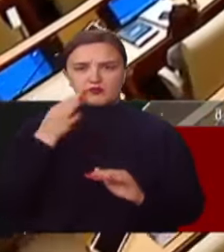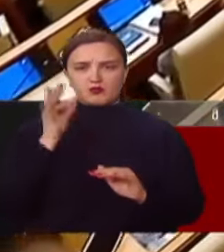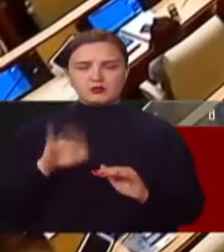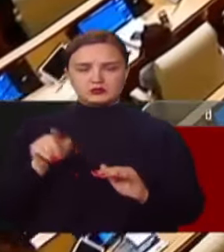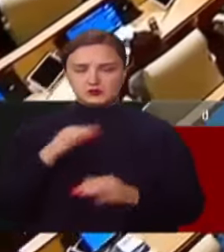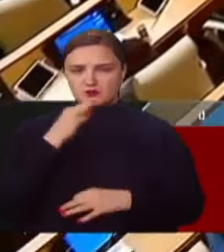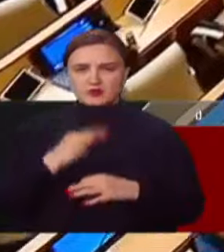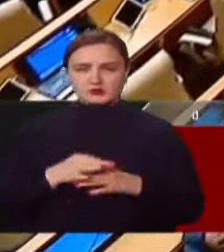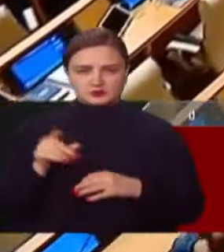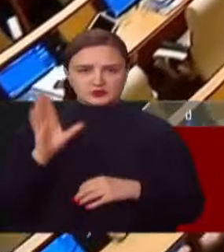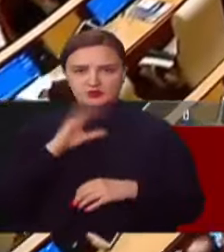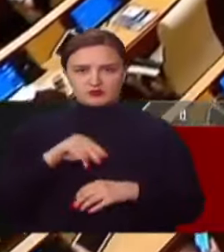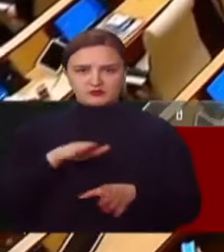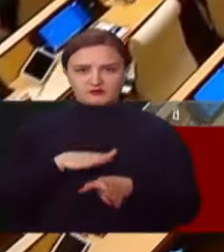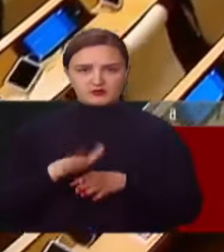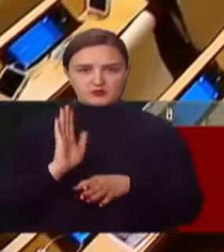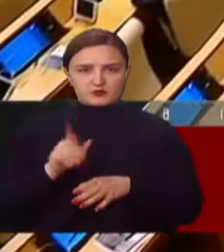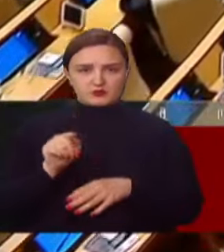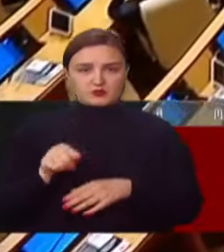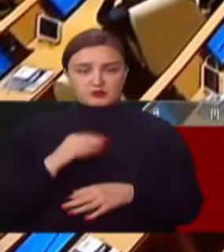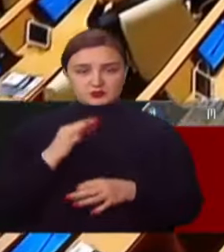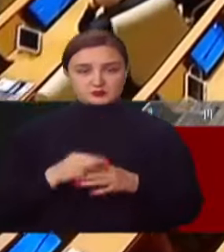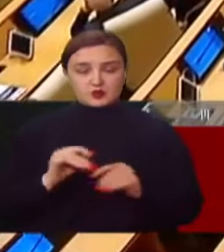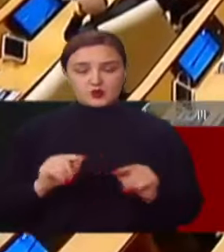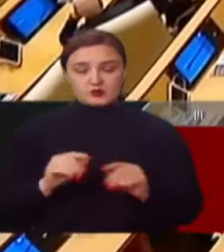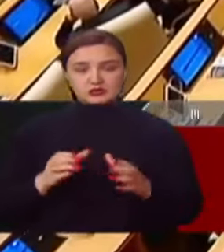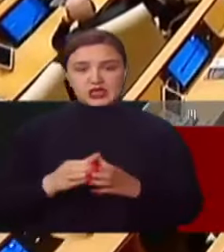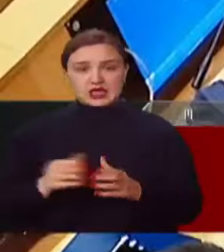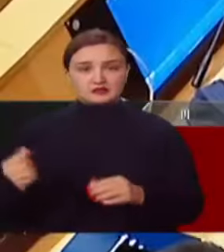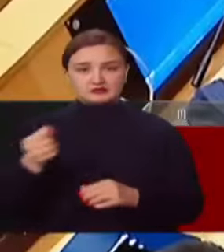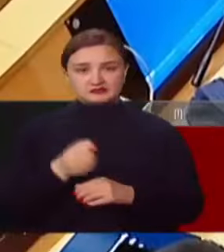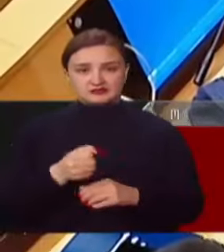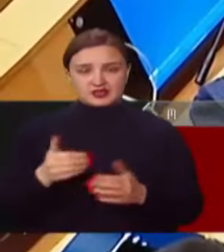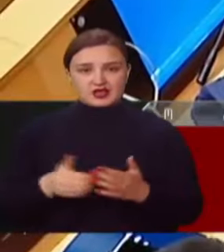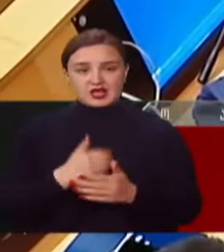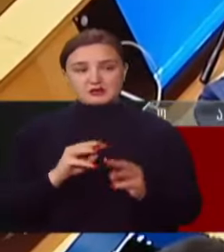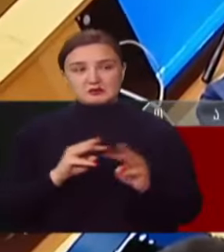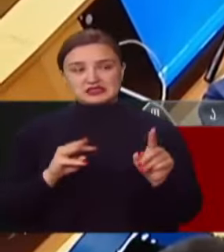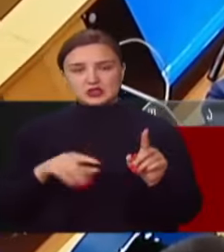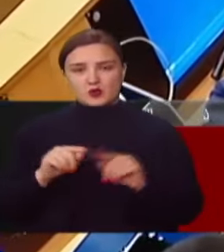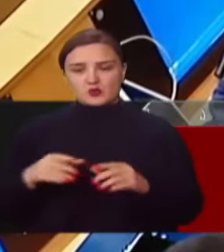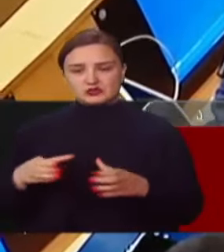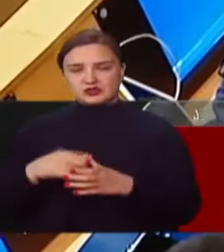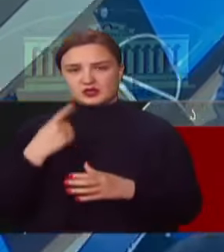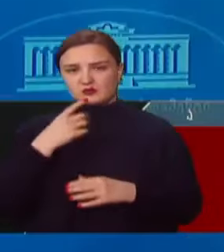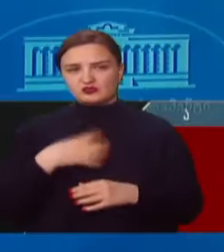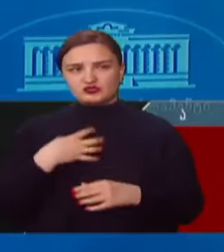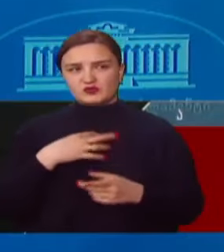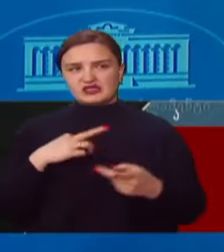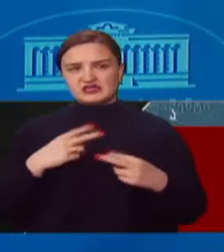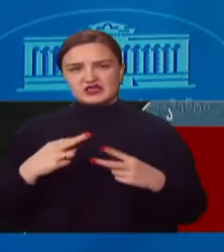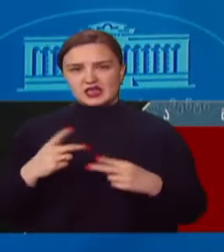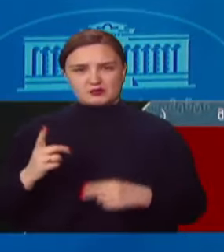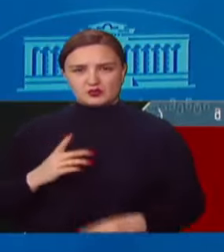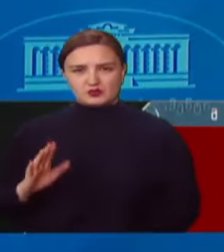მაღალი პასუხისმგებლობით გაართმევს. ოპოზიციაში კი ახლად დანიშნული მინისტრისგან მნიშვნელოვან ცვლილებებს არ ელოდებიან. ჯანდაცვის სამინისტროს ყავს